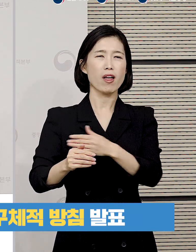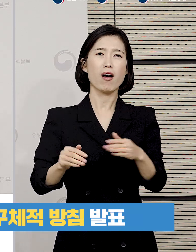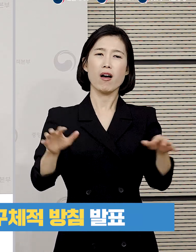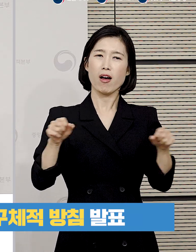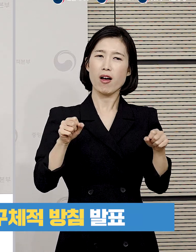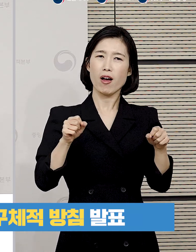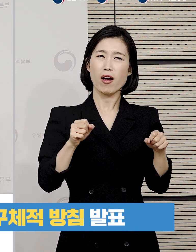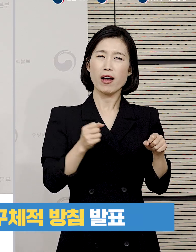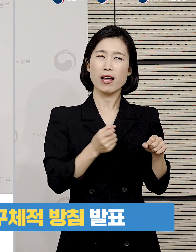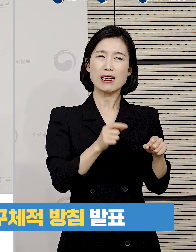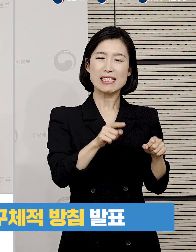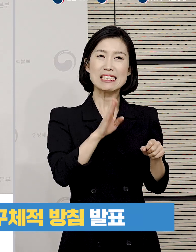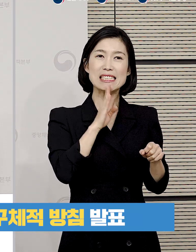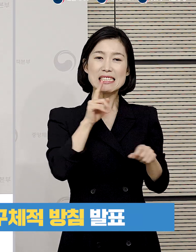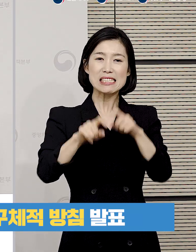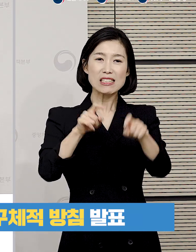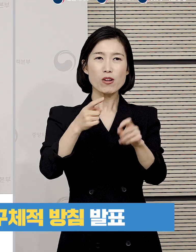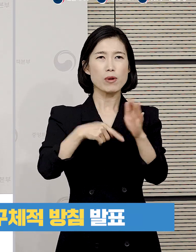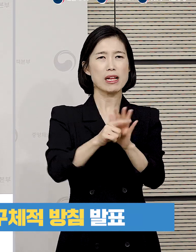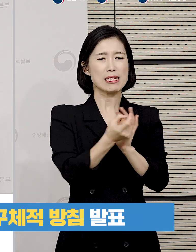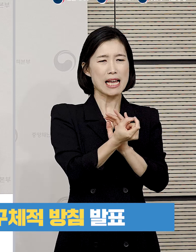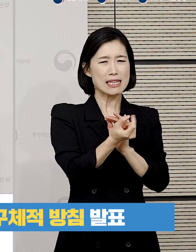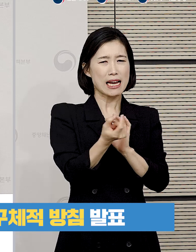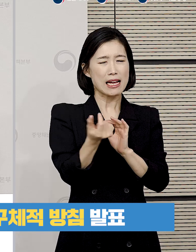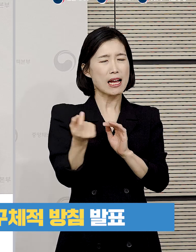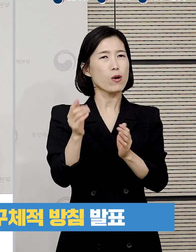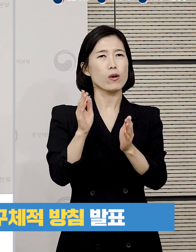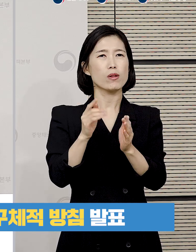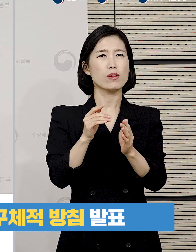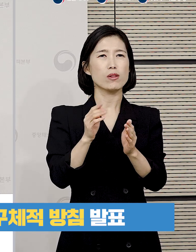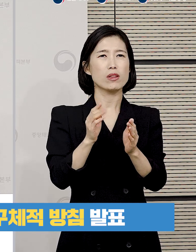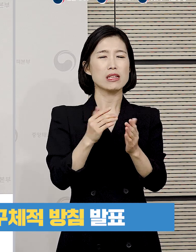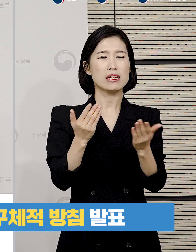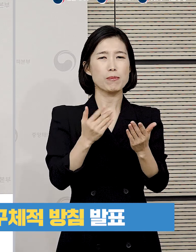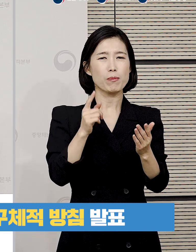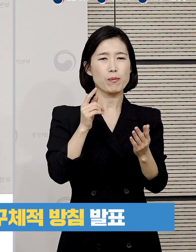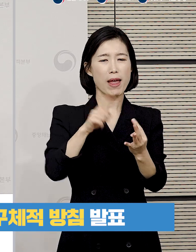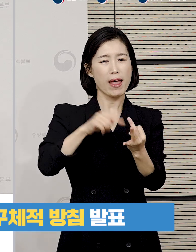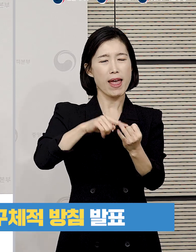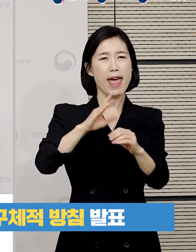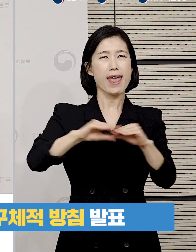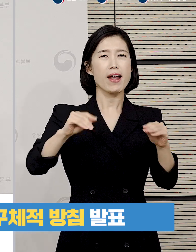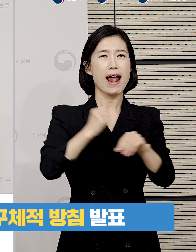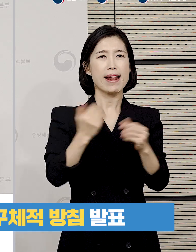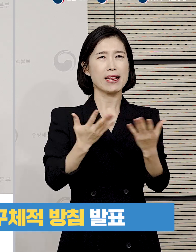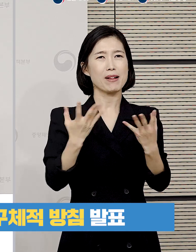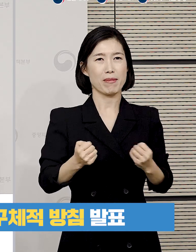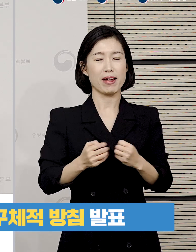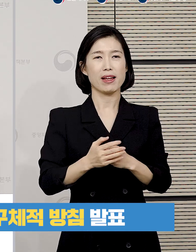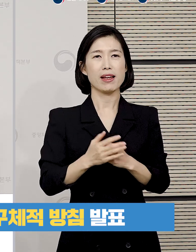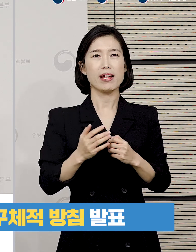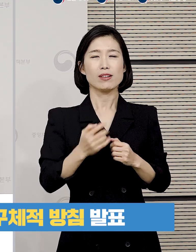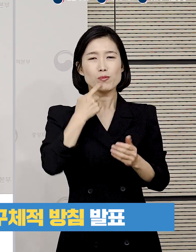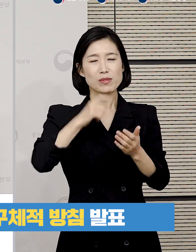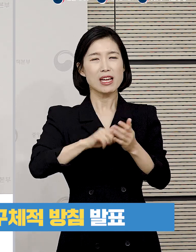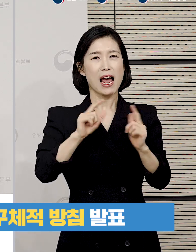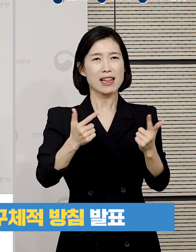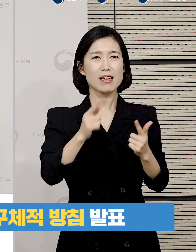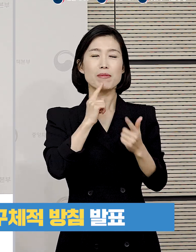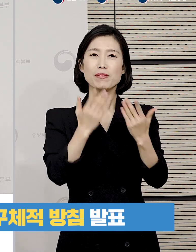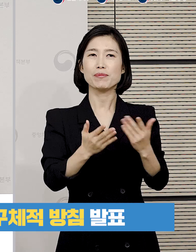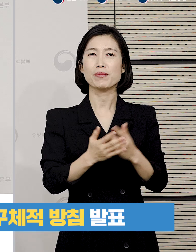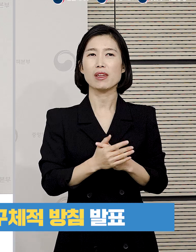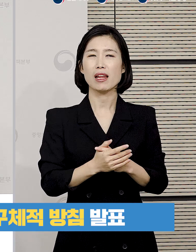실현하면서도 실무적으로는 고민해야 되는 그런 작은 과제들, 실행 과제들이 적지 않다라고 말씀드릴